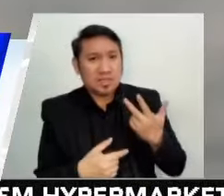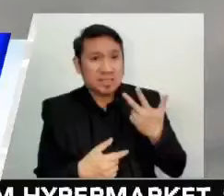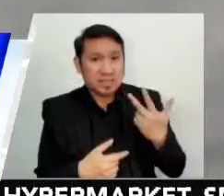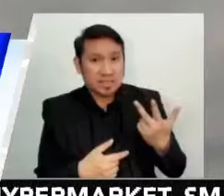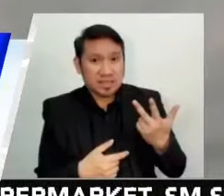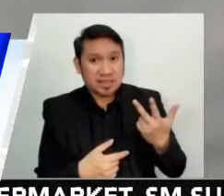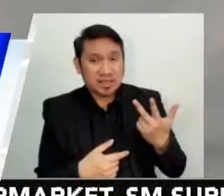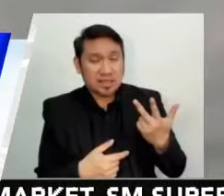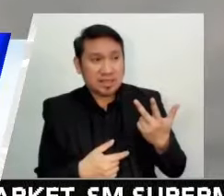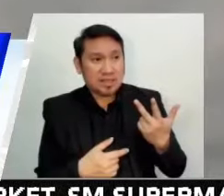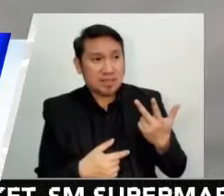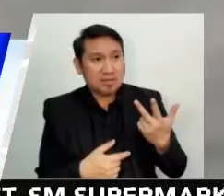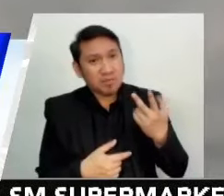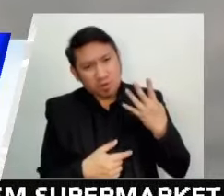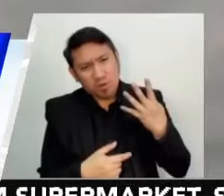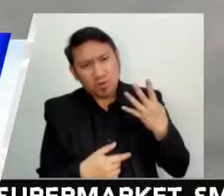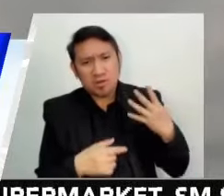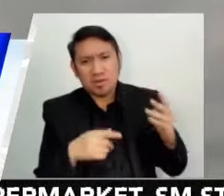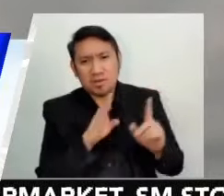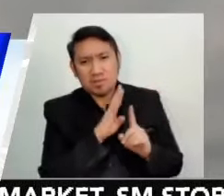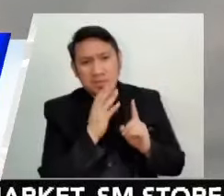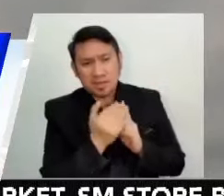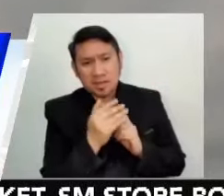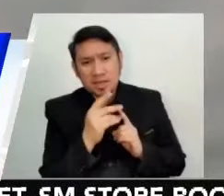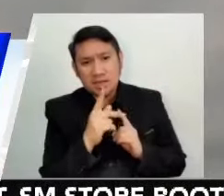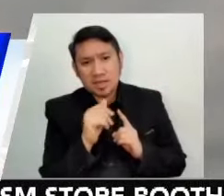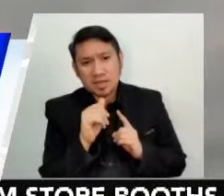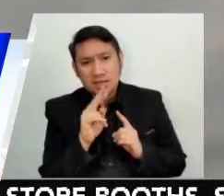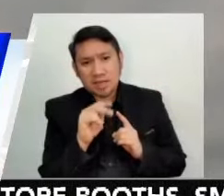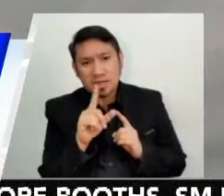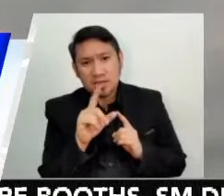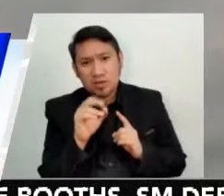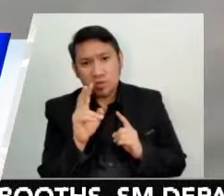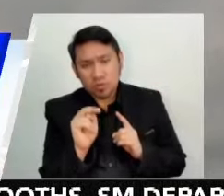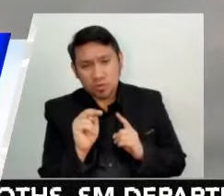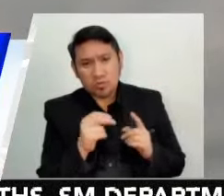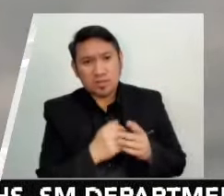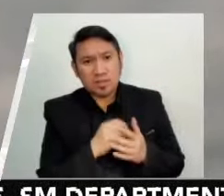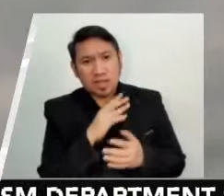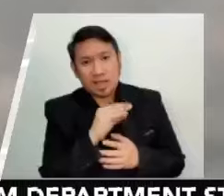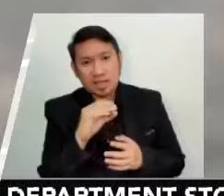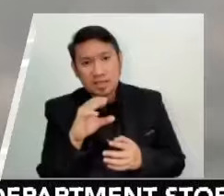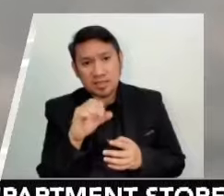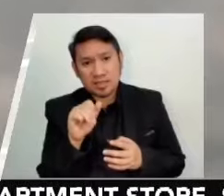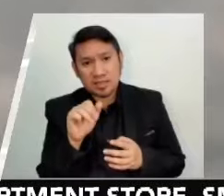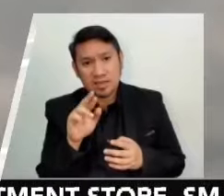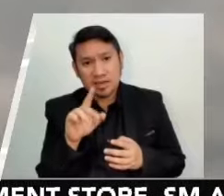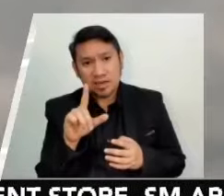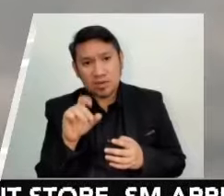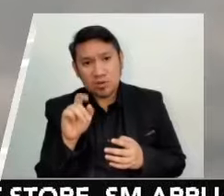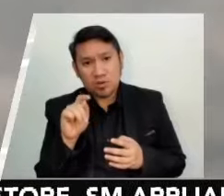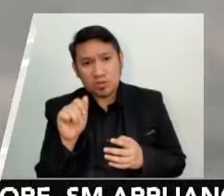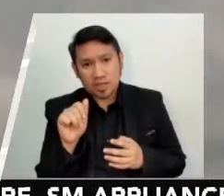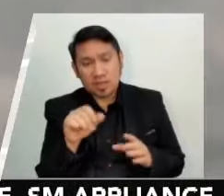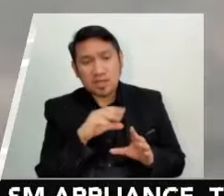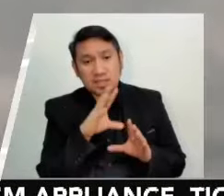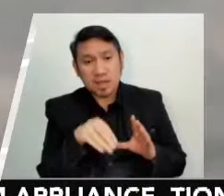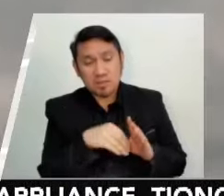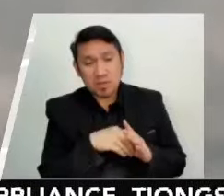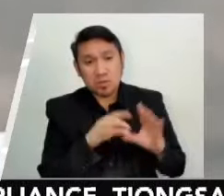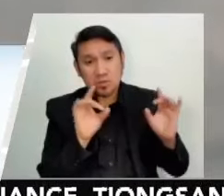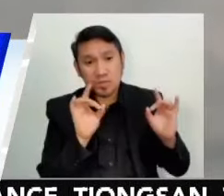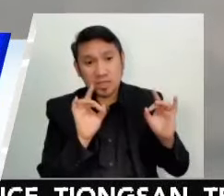apat na barangay sa Canlaon City and dalawang barangay sa La Carlota City ang kasama doon sa permanent danger zone. Opo. So ito yung